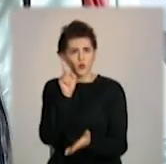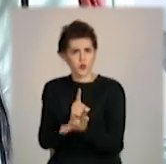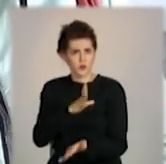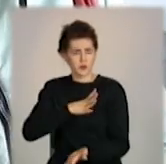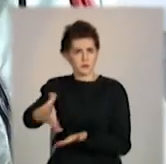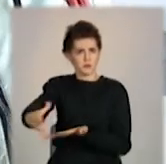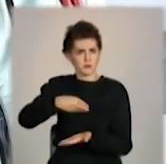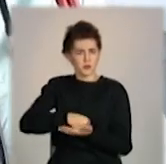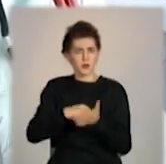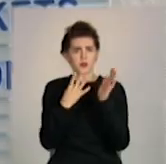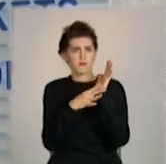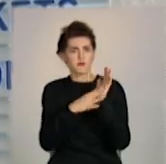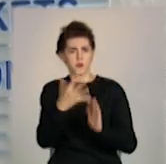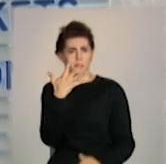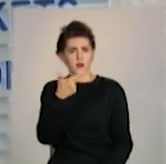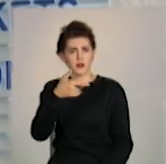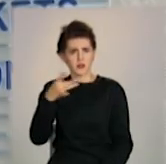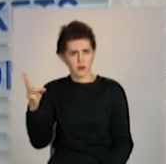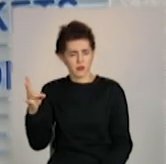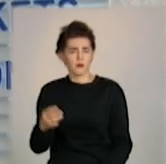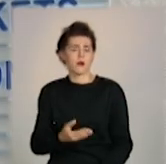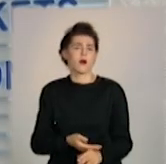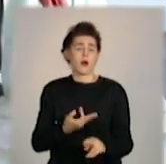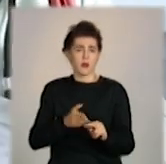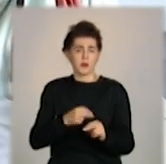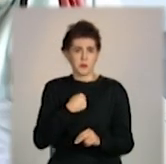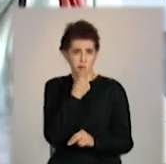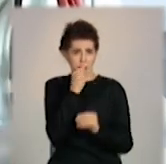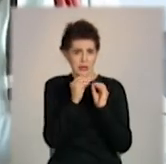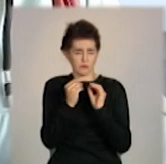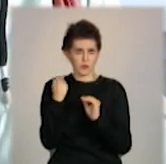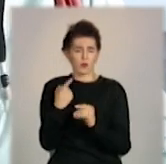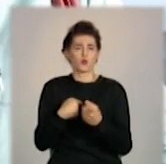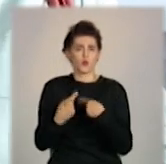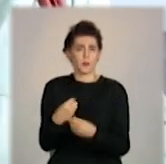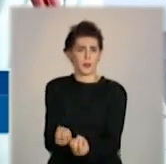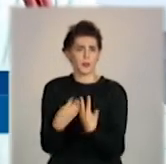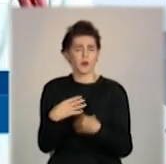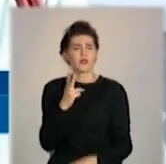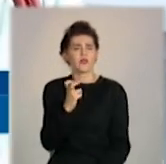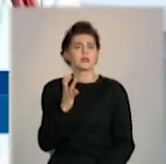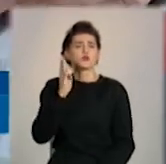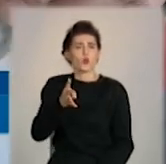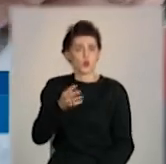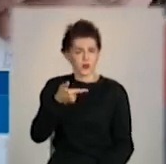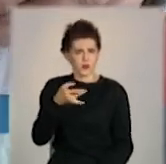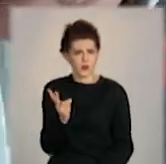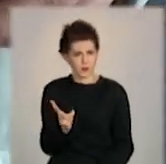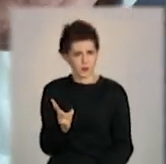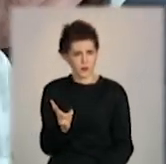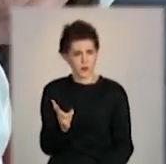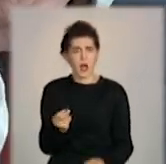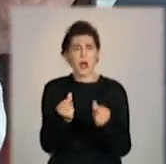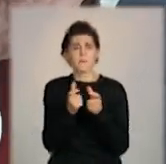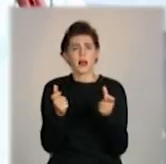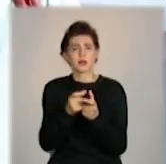Вернули 95 гривень. Зараз ми приїхали. 10 хвилин назад вже вернули 240 гривень. А